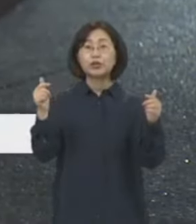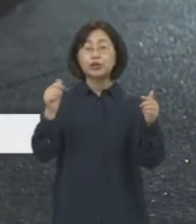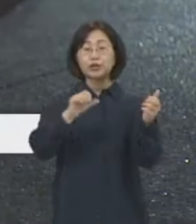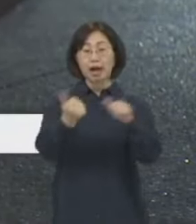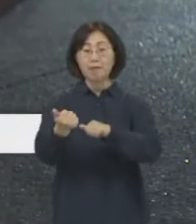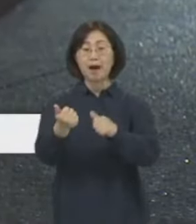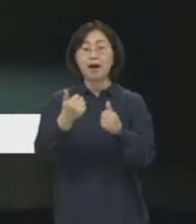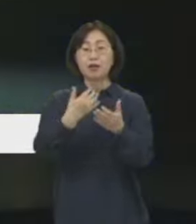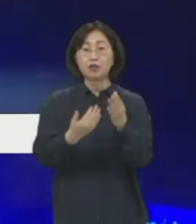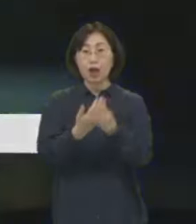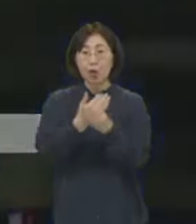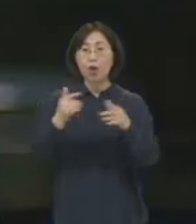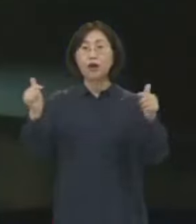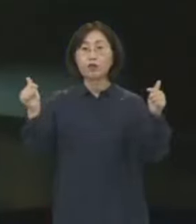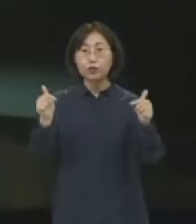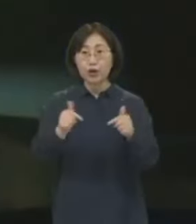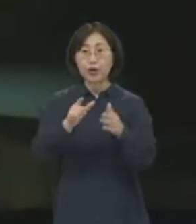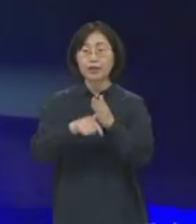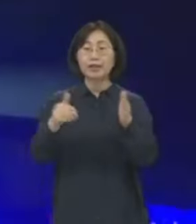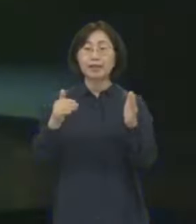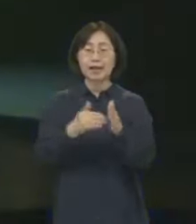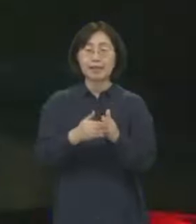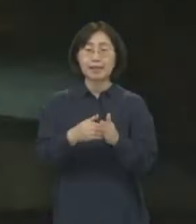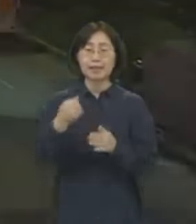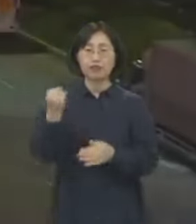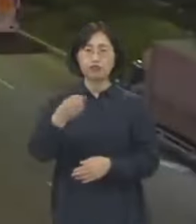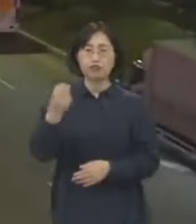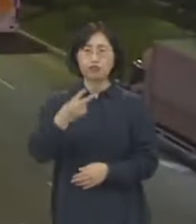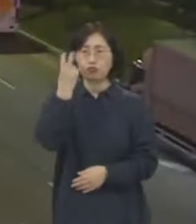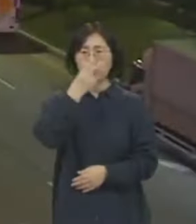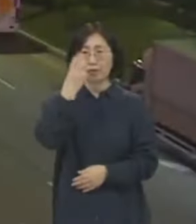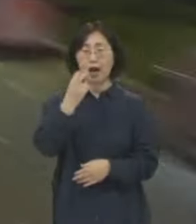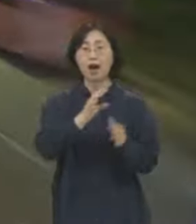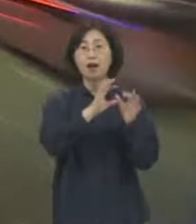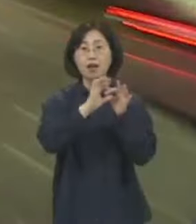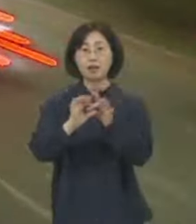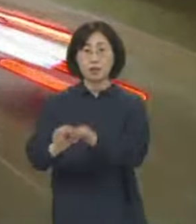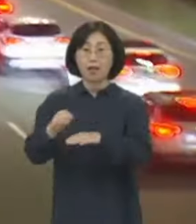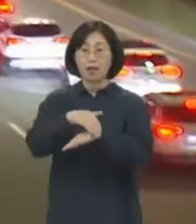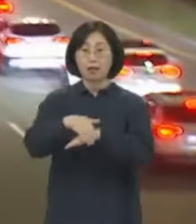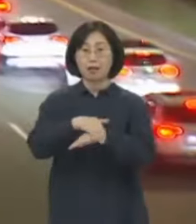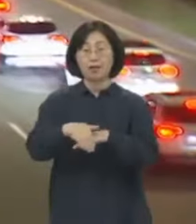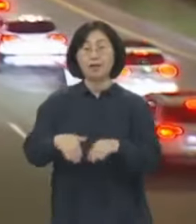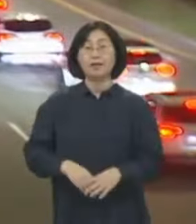줄어들 때까지 수시로 음주 단속을 이어갈 방침입니다. TJB 박범식입니다.